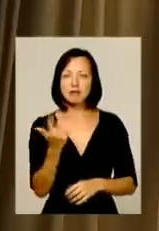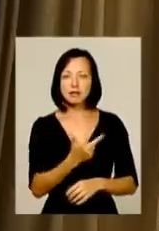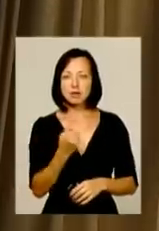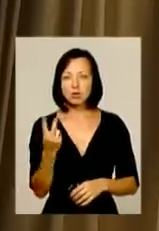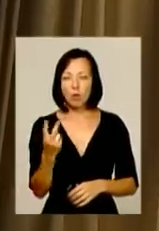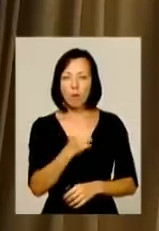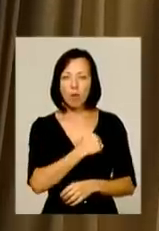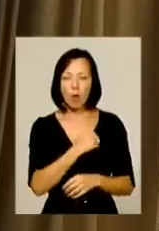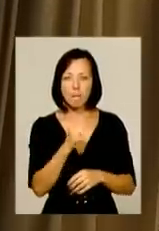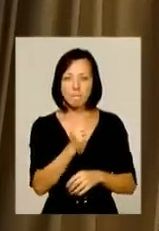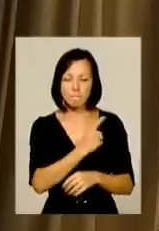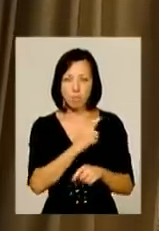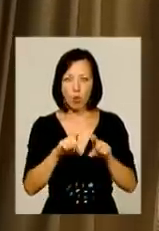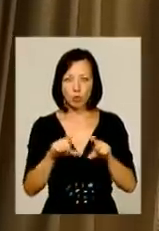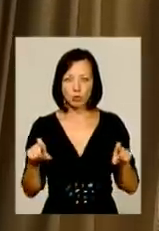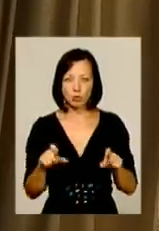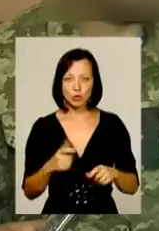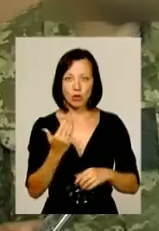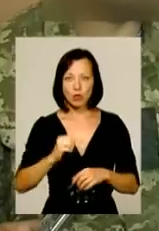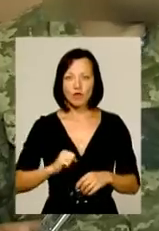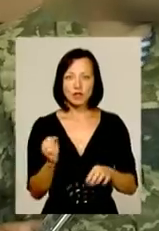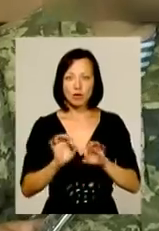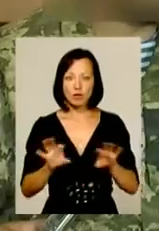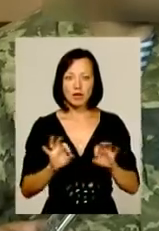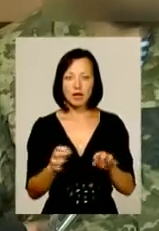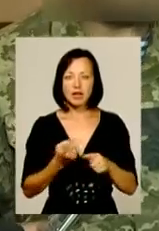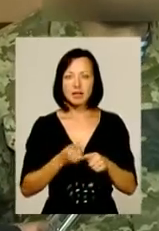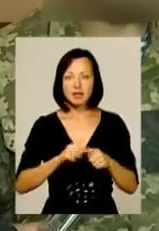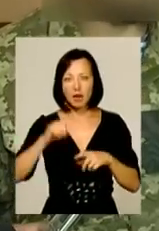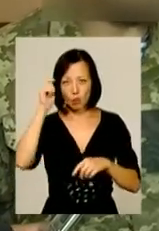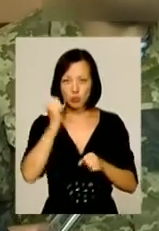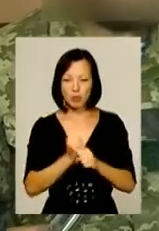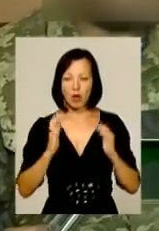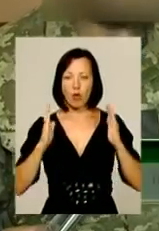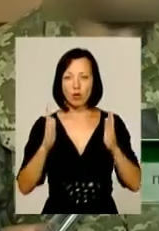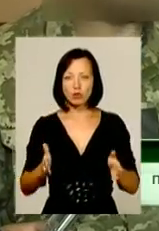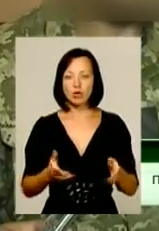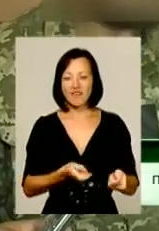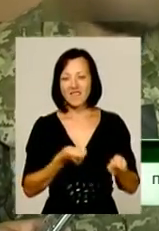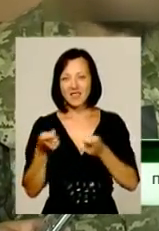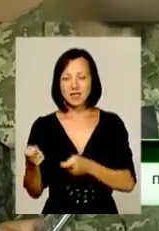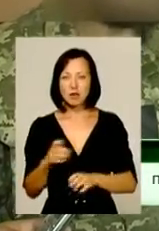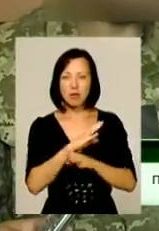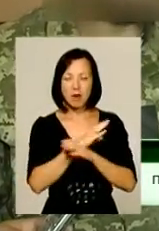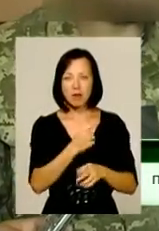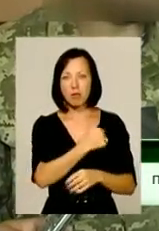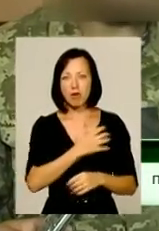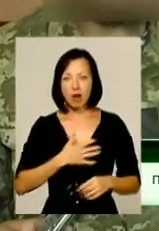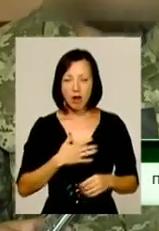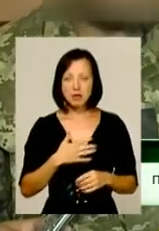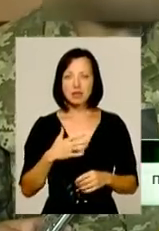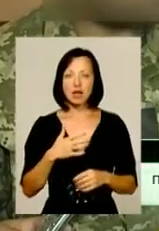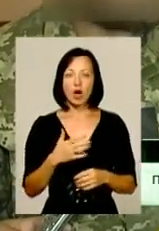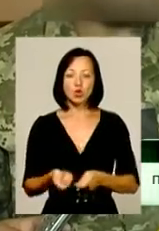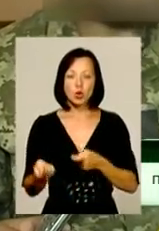блокпосту. Нині за нього говорять товариші. Оце ми зробили коридор, коли вивели звідти 200-х, 300-х вивезли,